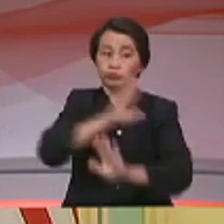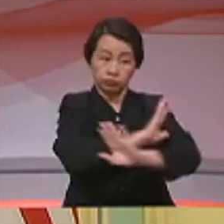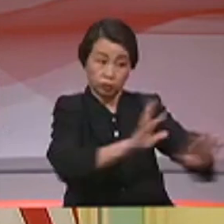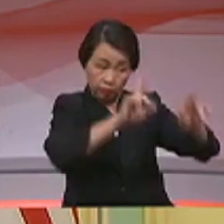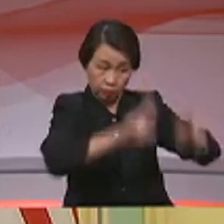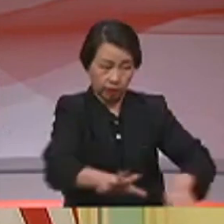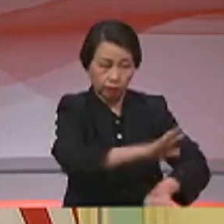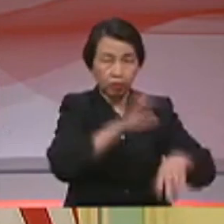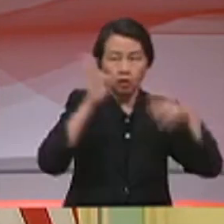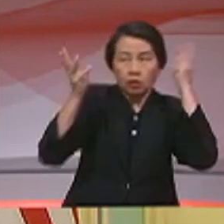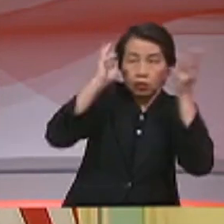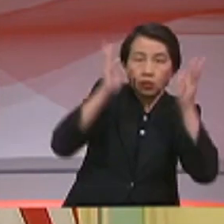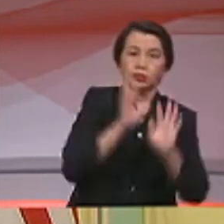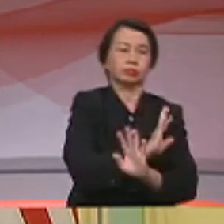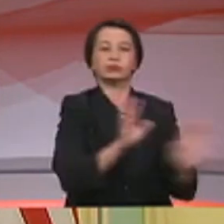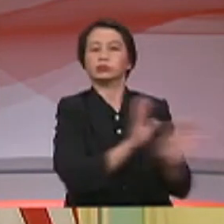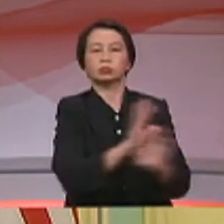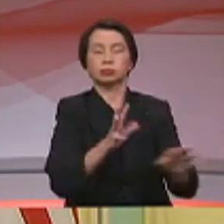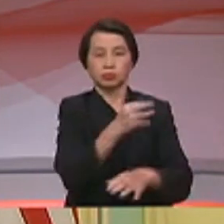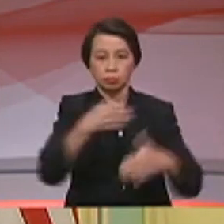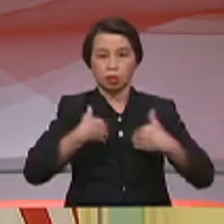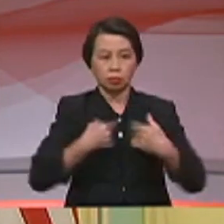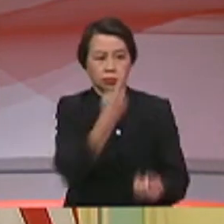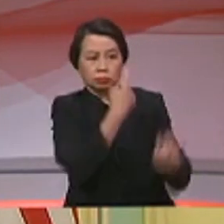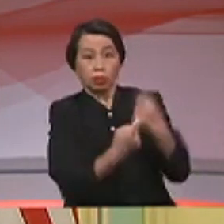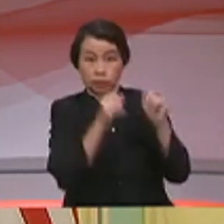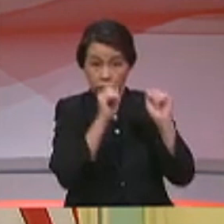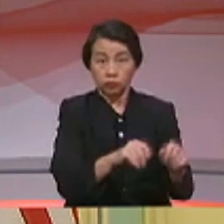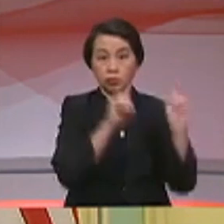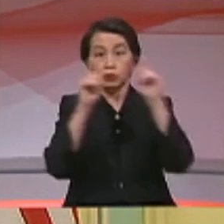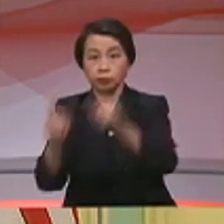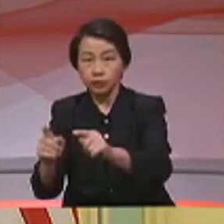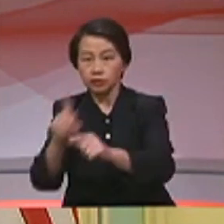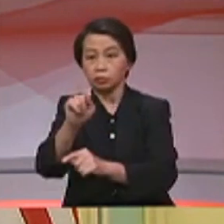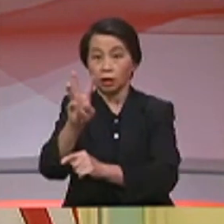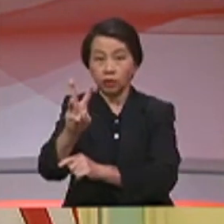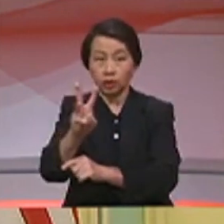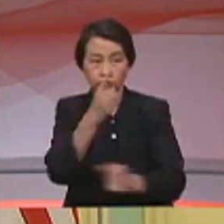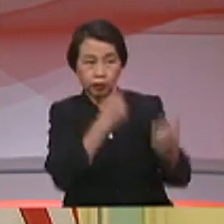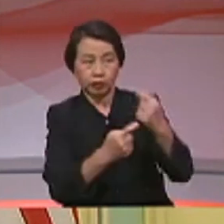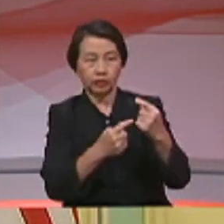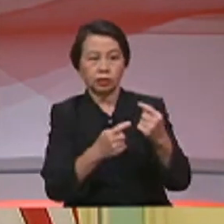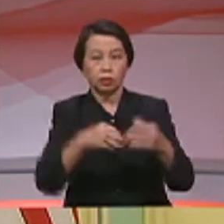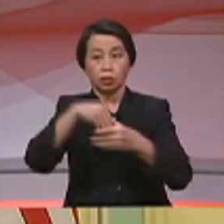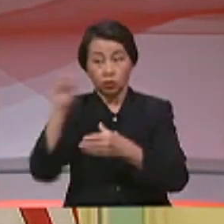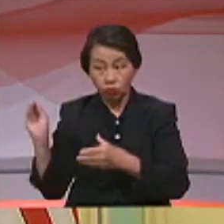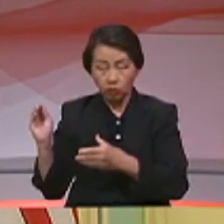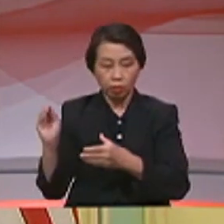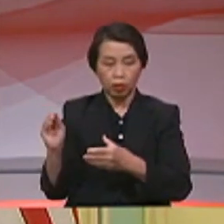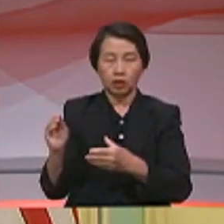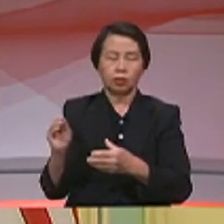rakyat yang merasa risau dan ada yang tanya boleh pergi ke Tawau atau tidak. Keadaan di luar itu